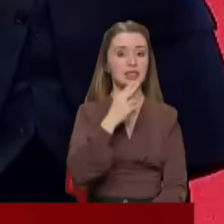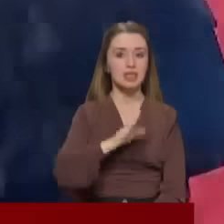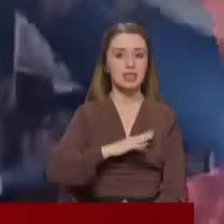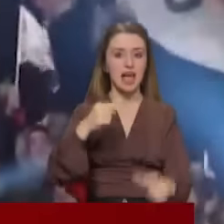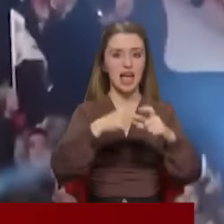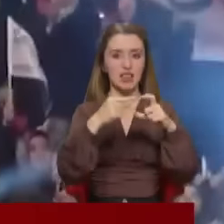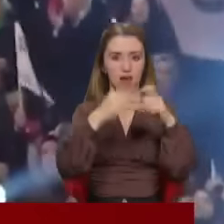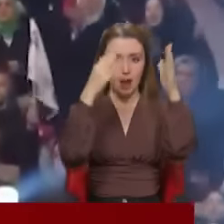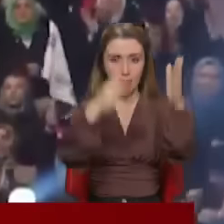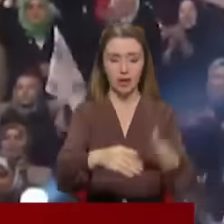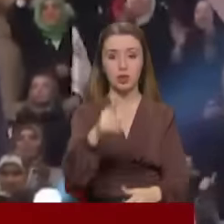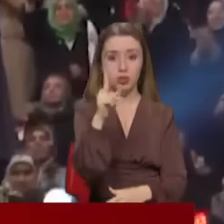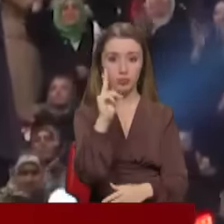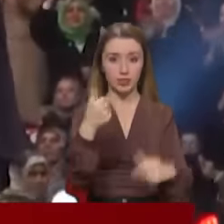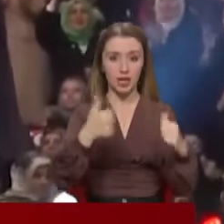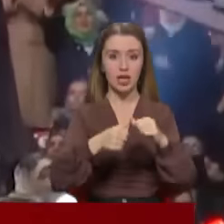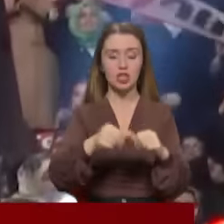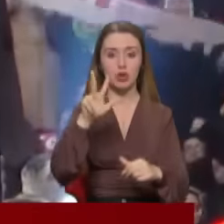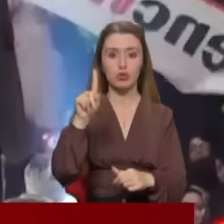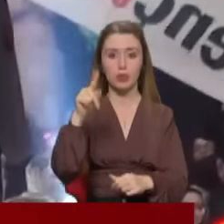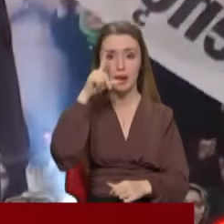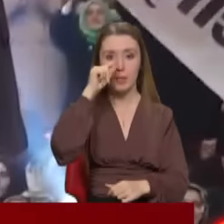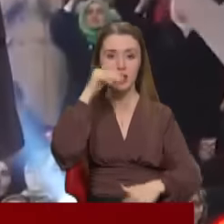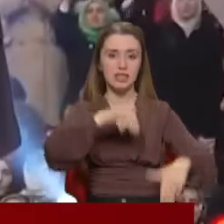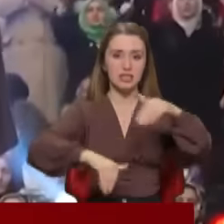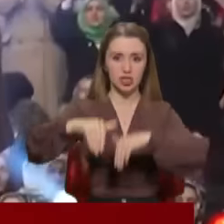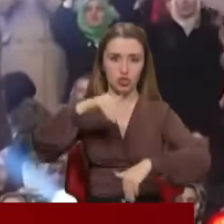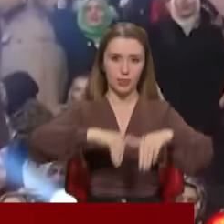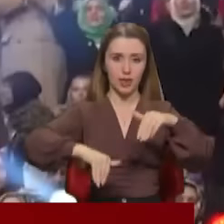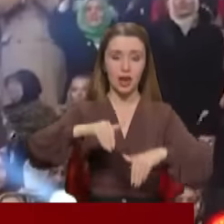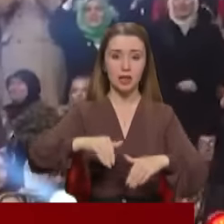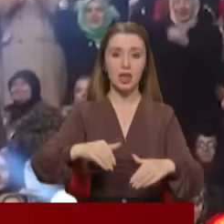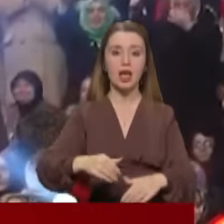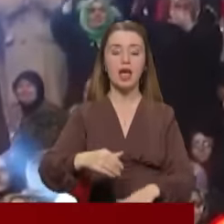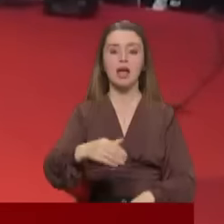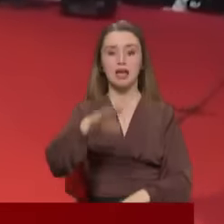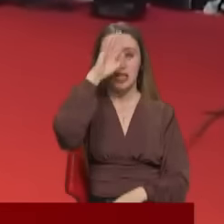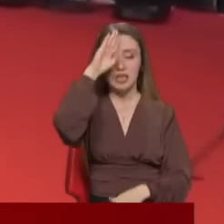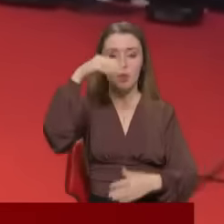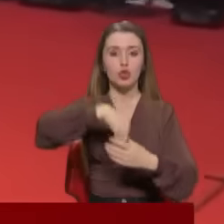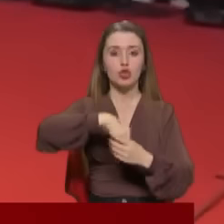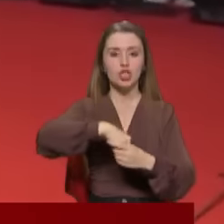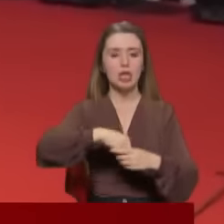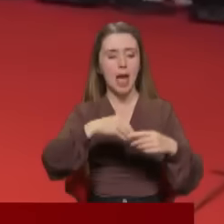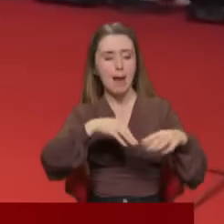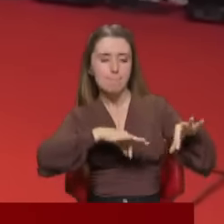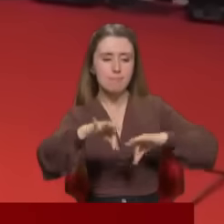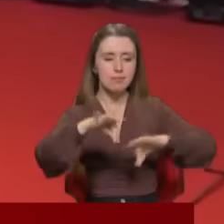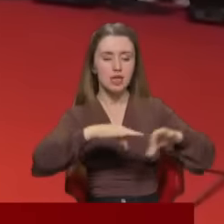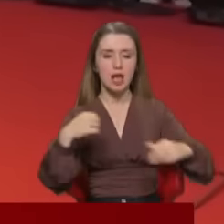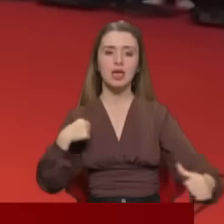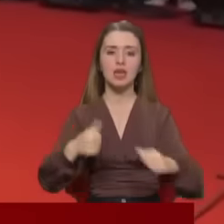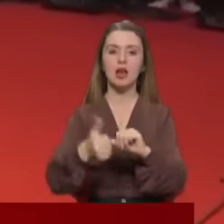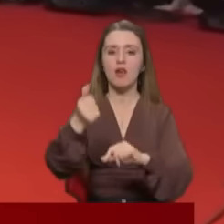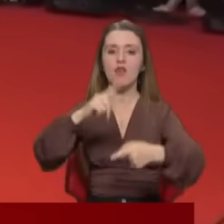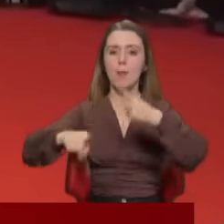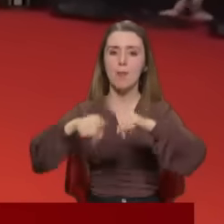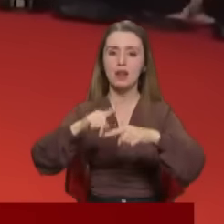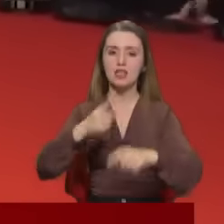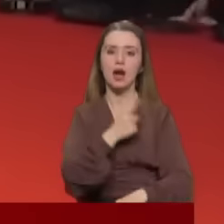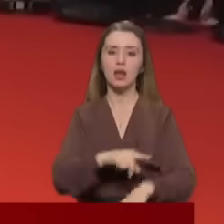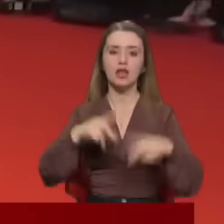Elif Erbakan'ın eşi. 31 Mart seçimlerinde en çok da mega kent İstanbul üzerine yapılan hesaplar Yeniden Refah Partisi'nin de